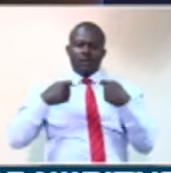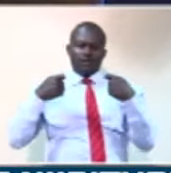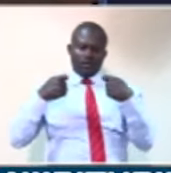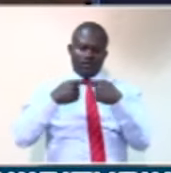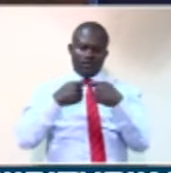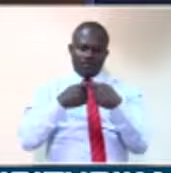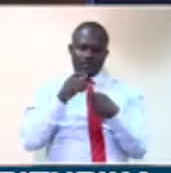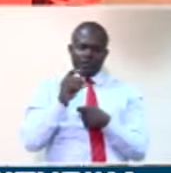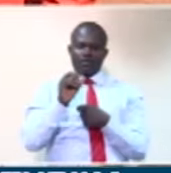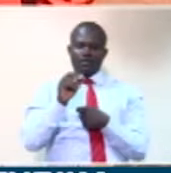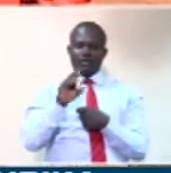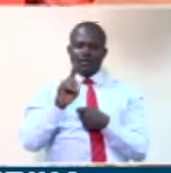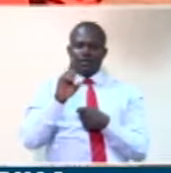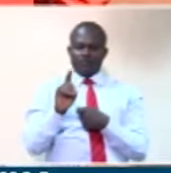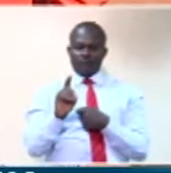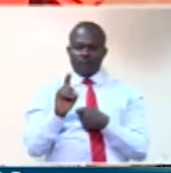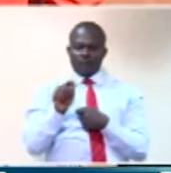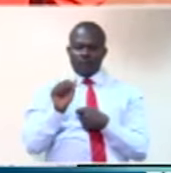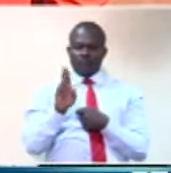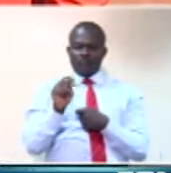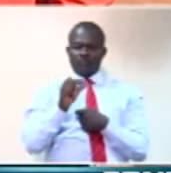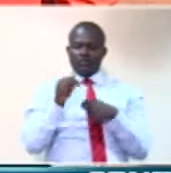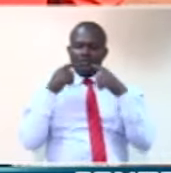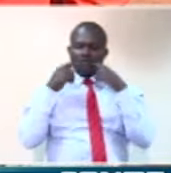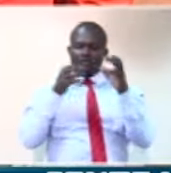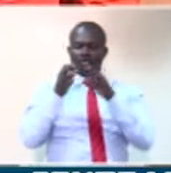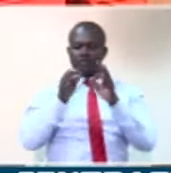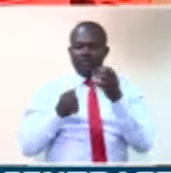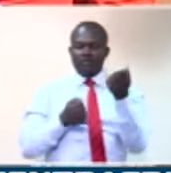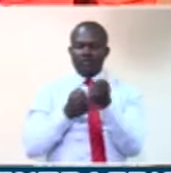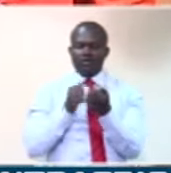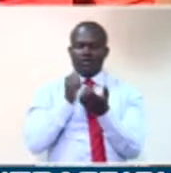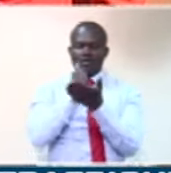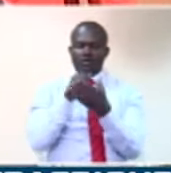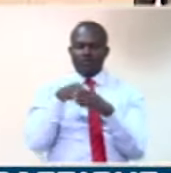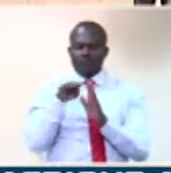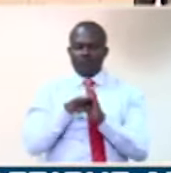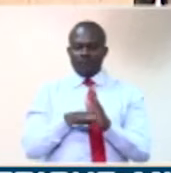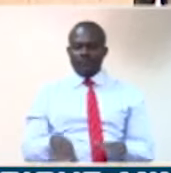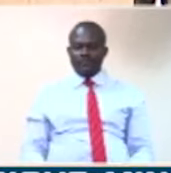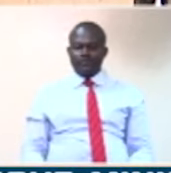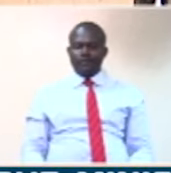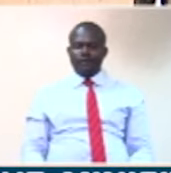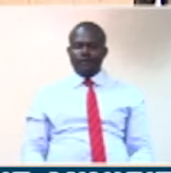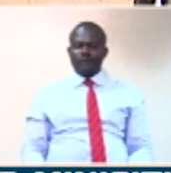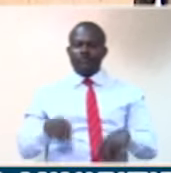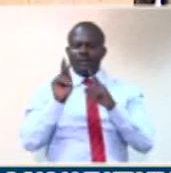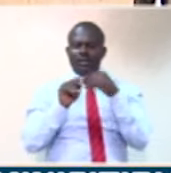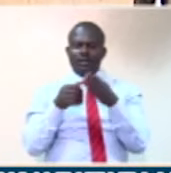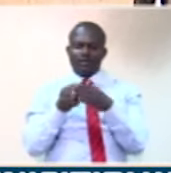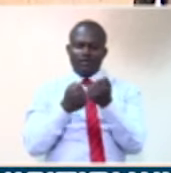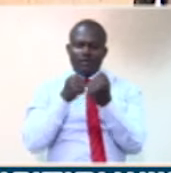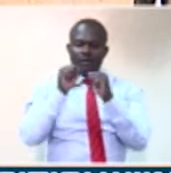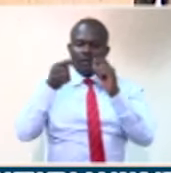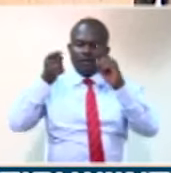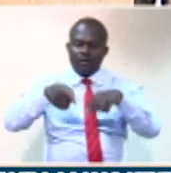Mobility Donald Kabanda Rukotana asobanura ko hari inkunga izabafasha muri iyi gahunda. Hari abaterankunga bashobora